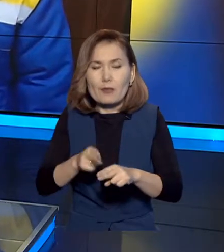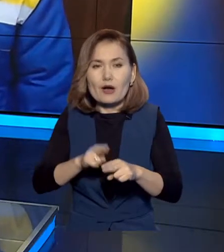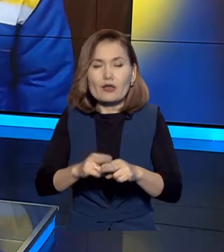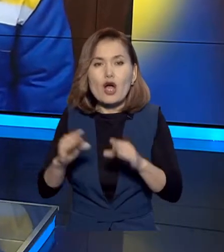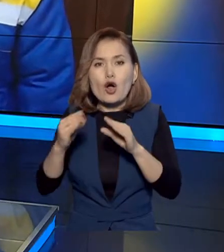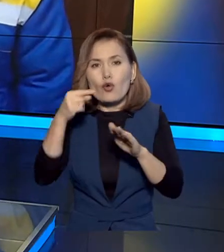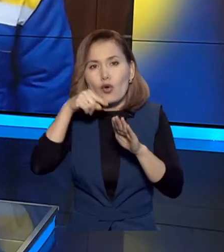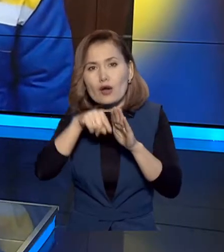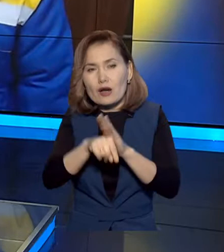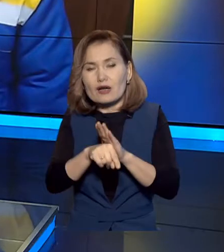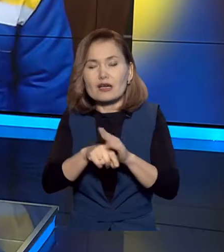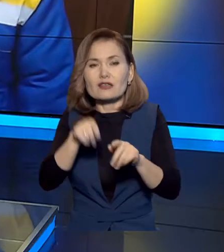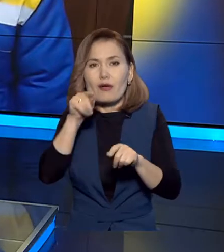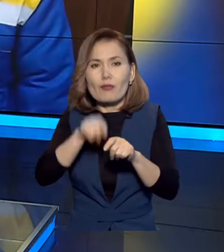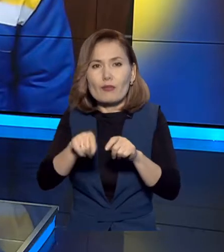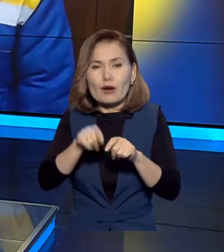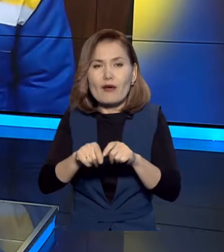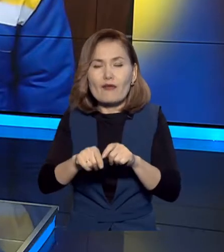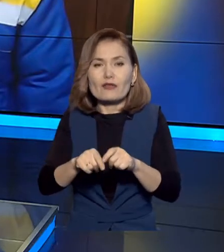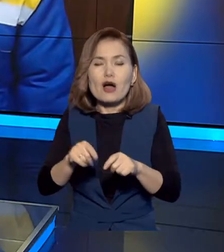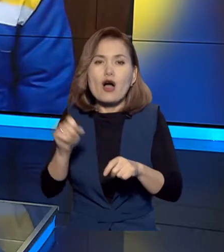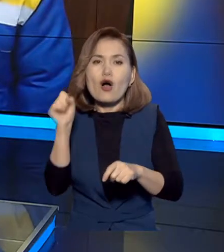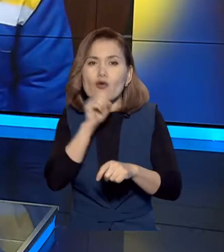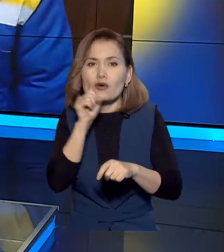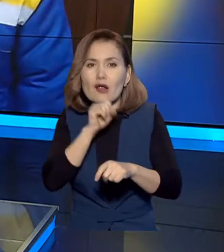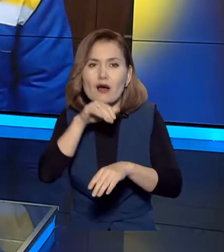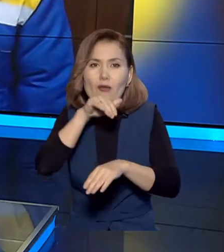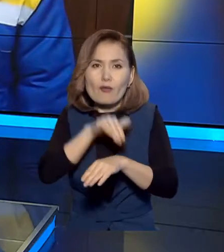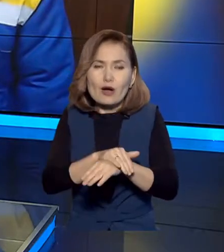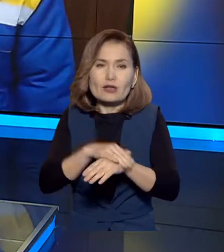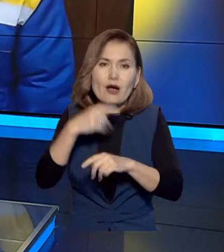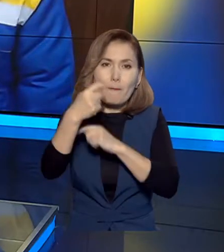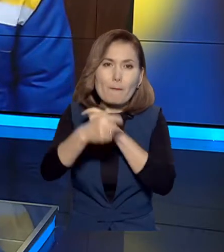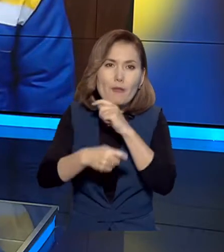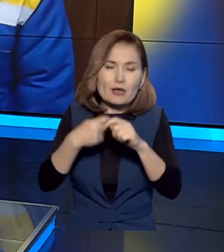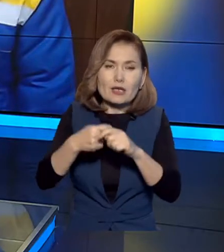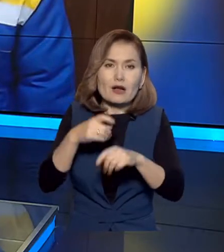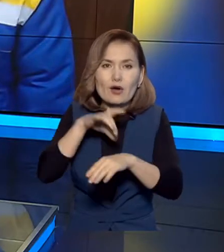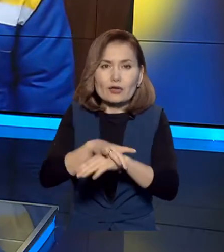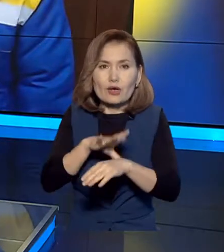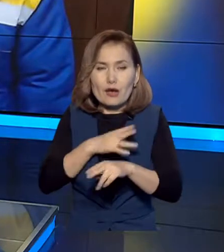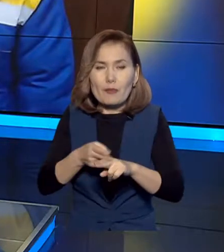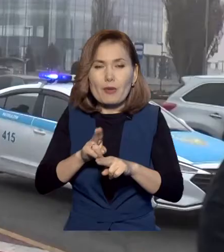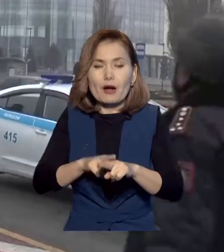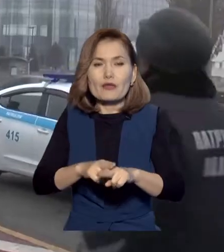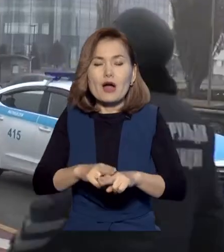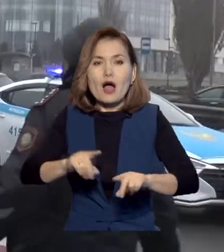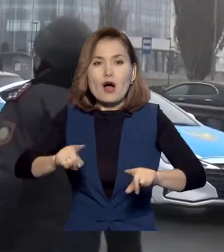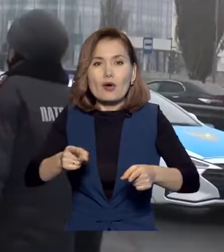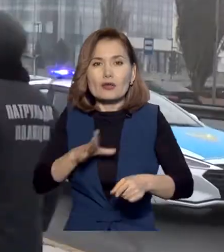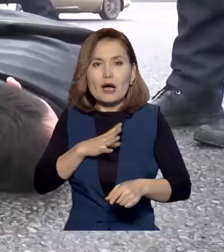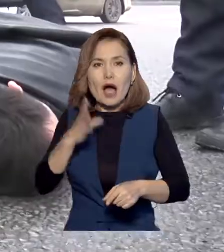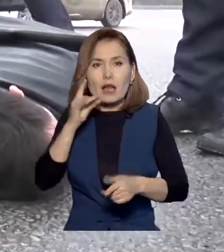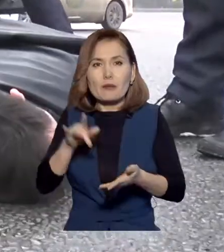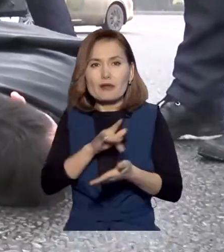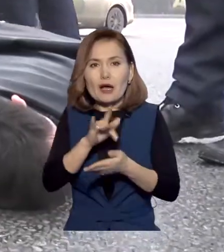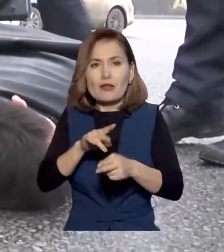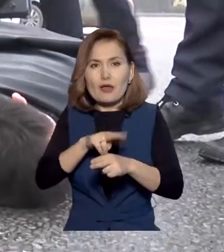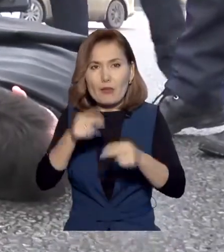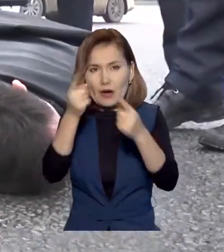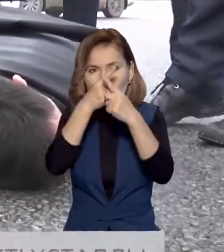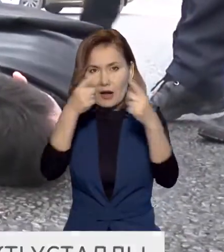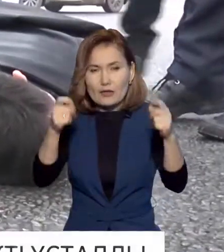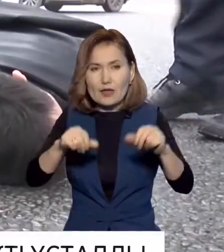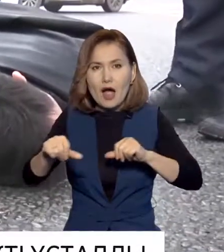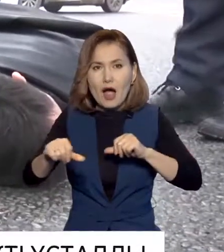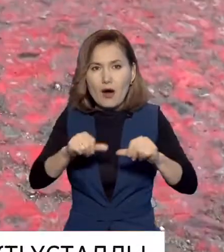тінту кезінде ұрланған құрылыс материалдары мен құралдар табылған. Күдікті қамауға алынды. Алматы комендатурасының хабарлауынша, террорға қарсы